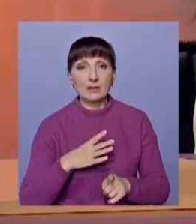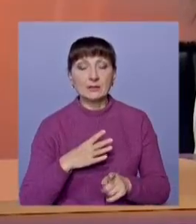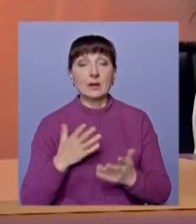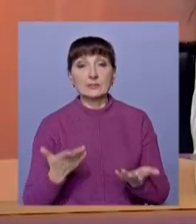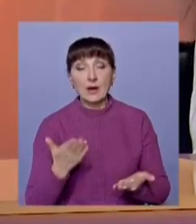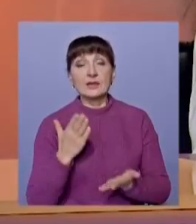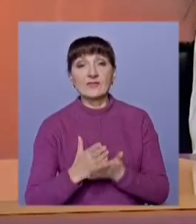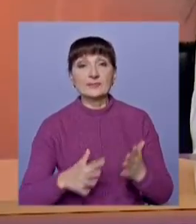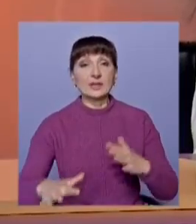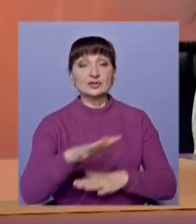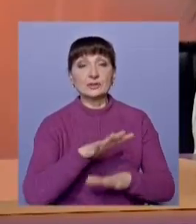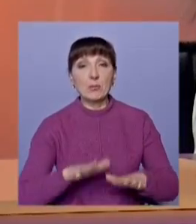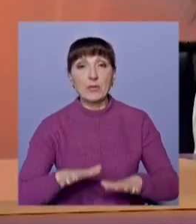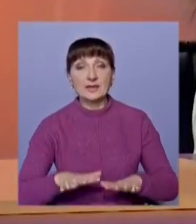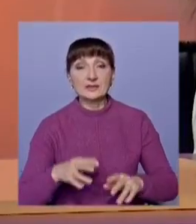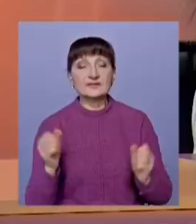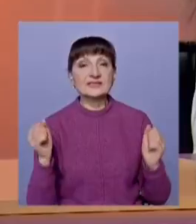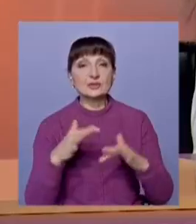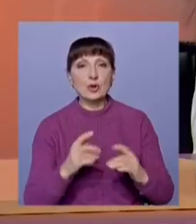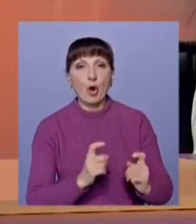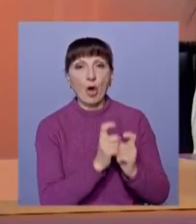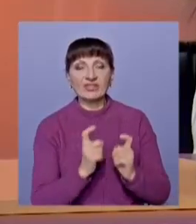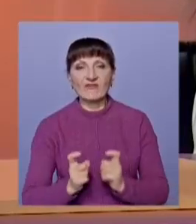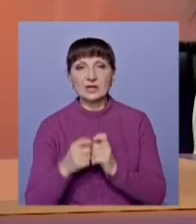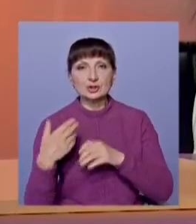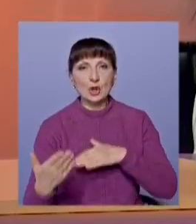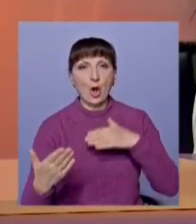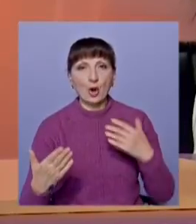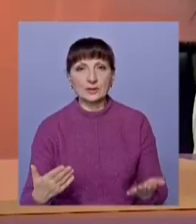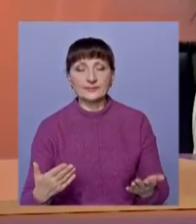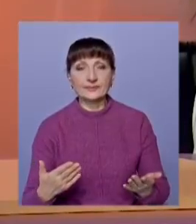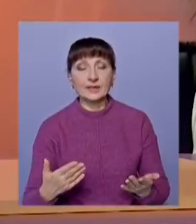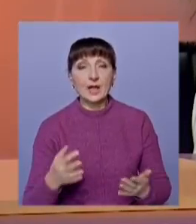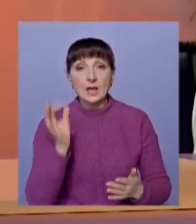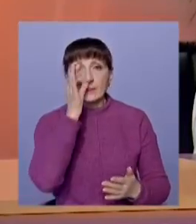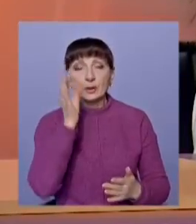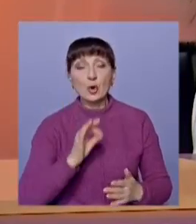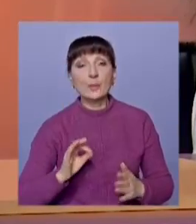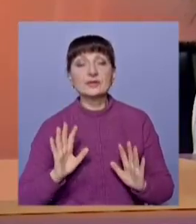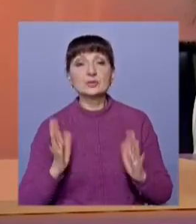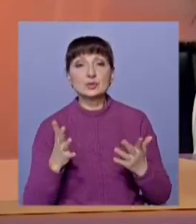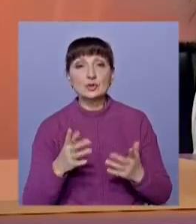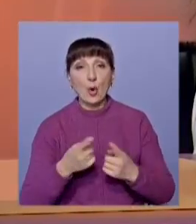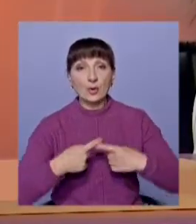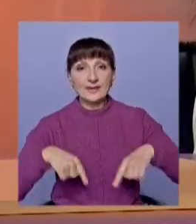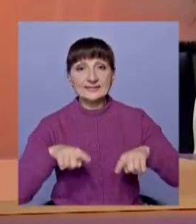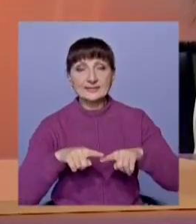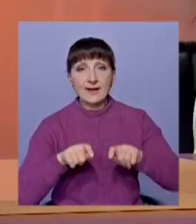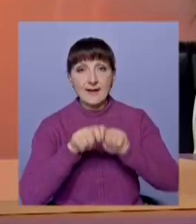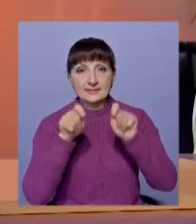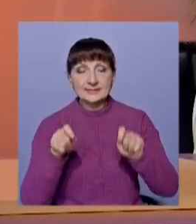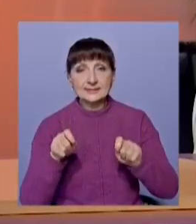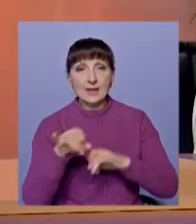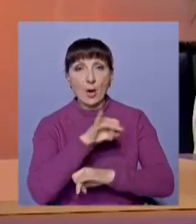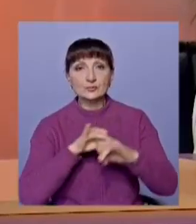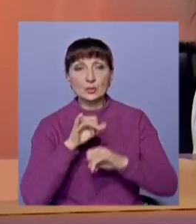тоже являлась площадкой, на которой встретились конфликтующие стороны. Вот, то есть опыт подобных организаций, подобного рода диалога у